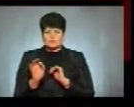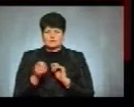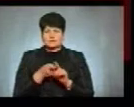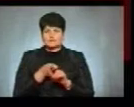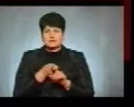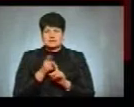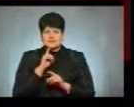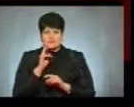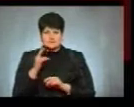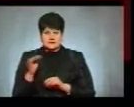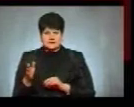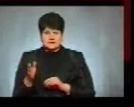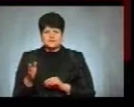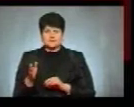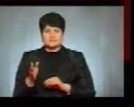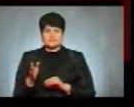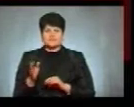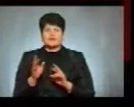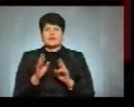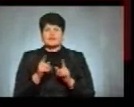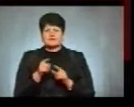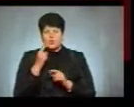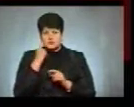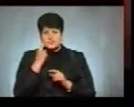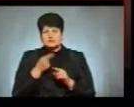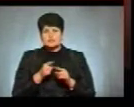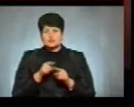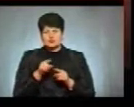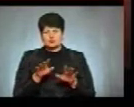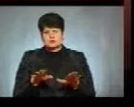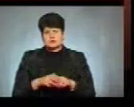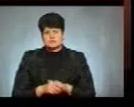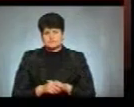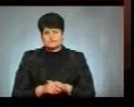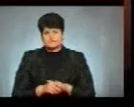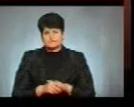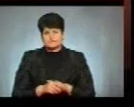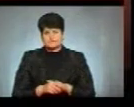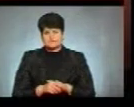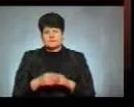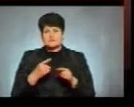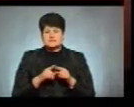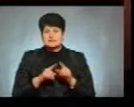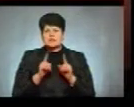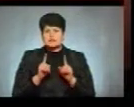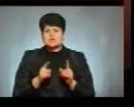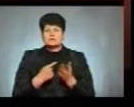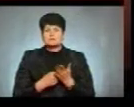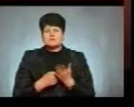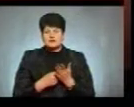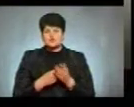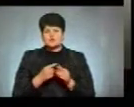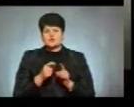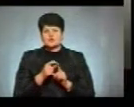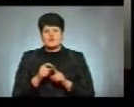стосується Зеленського. Зокрема, як ви оцінюєте таку позицію? Ну, це лише підтверджує оці слова,